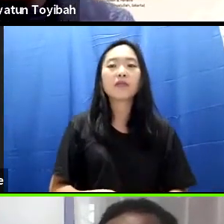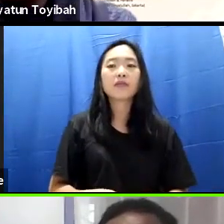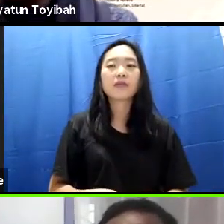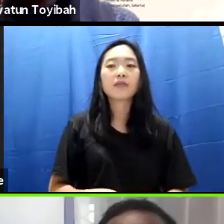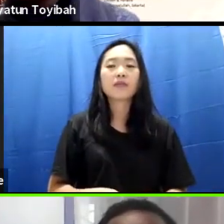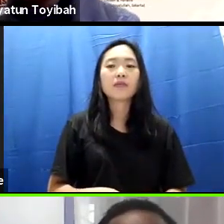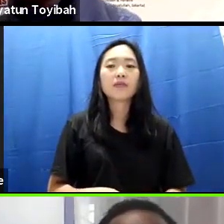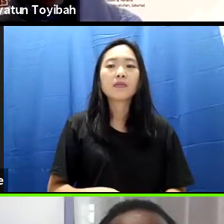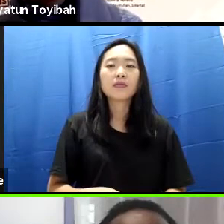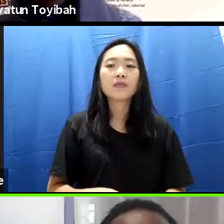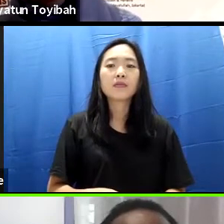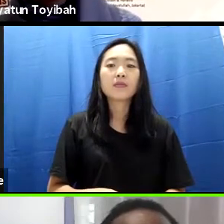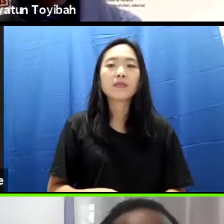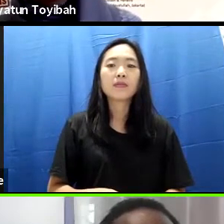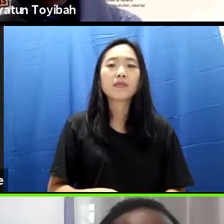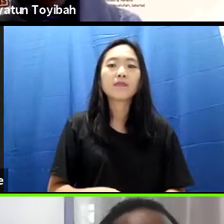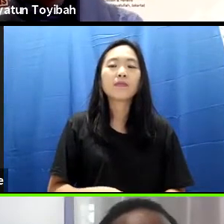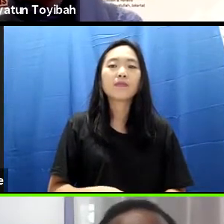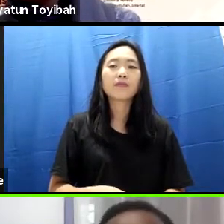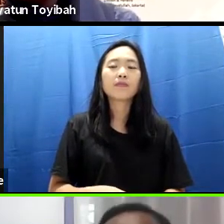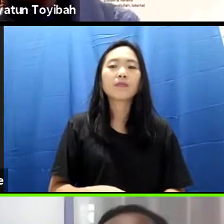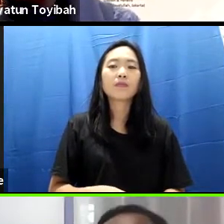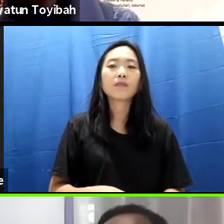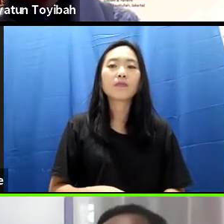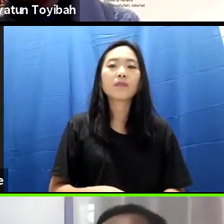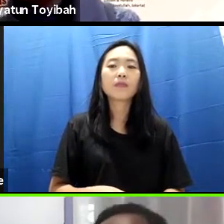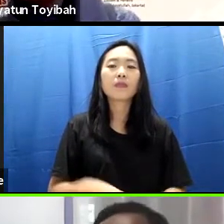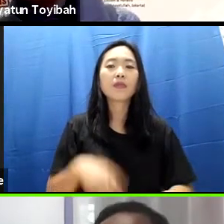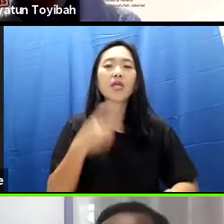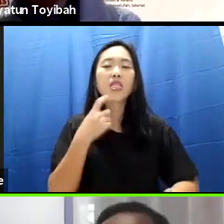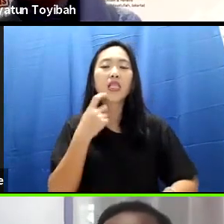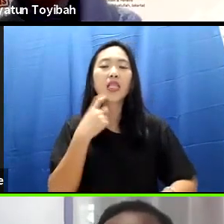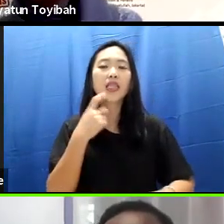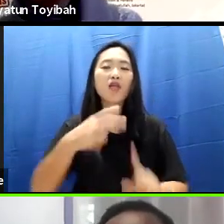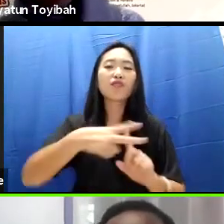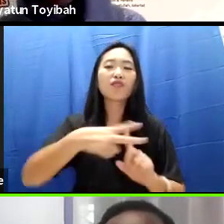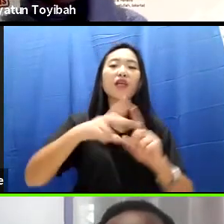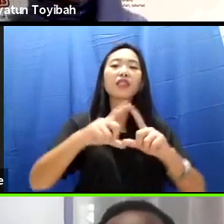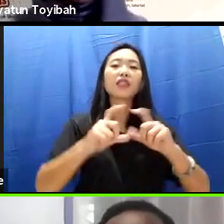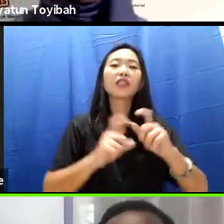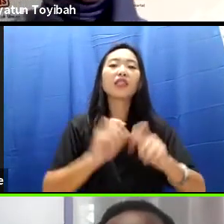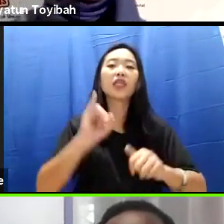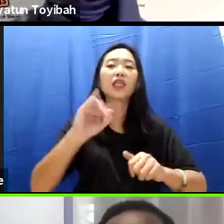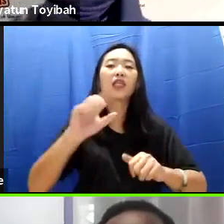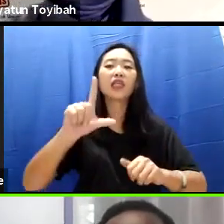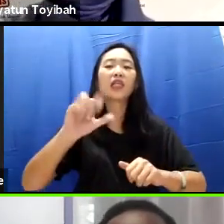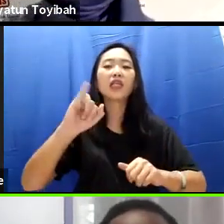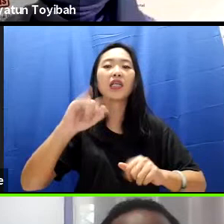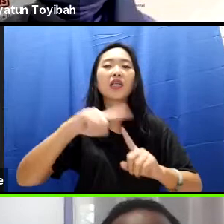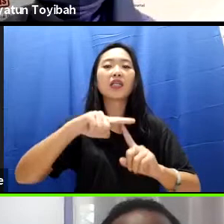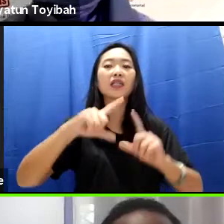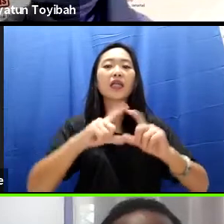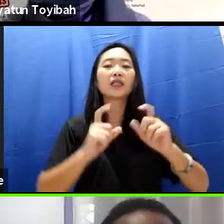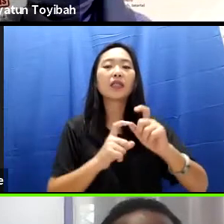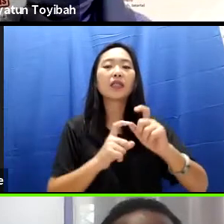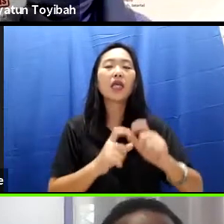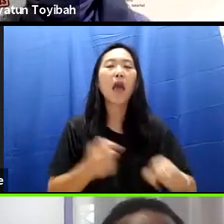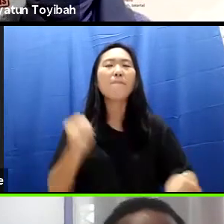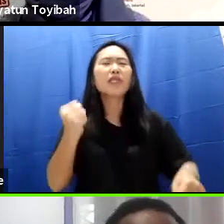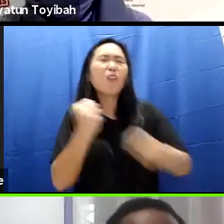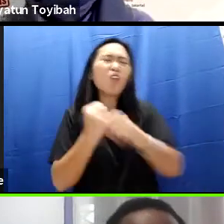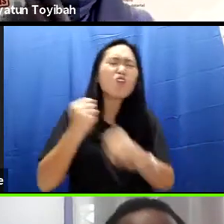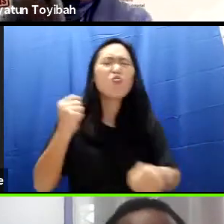sampaikan fasilitas-fasilitas tertentu yang menunjang akademisi perempuan itu masih belum dianggap